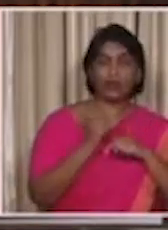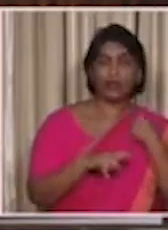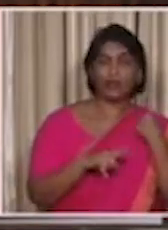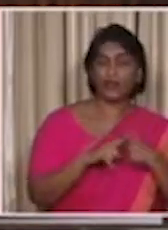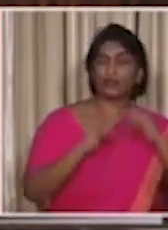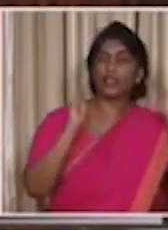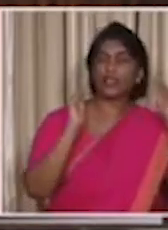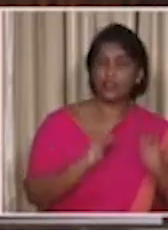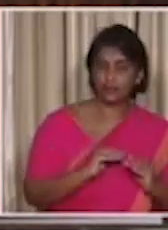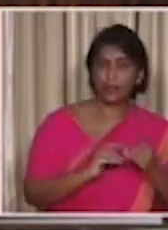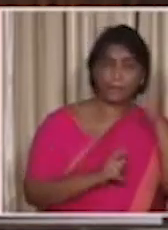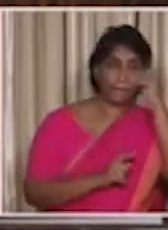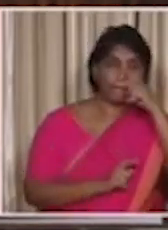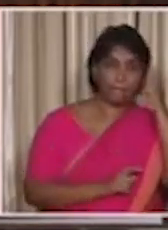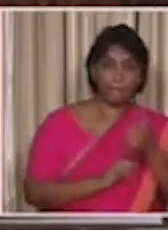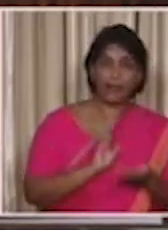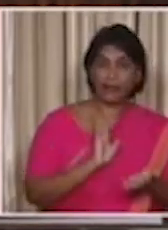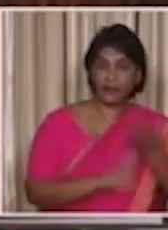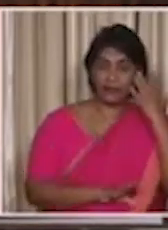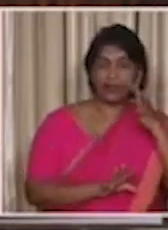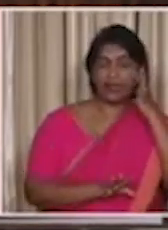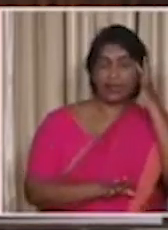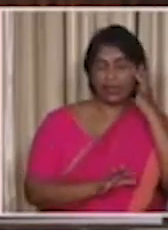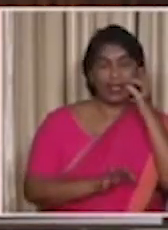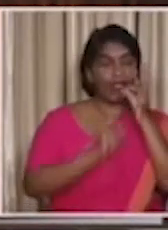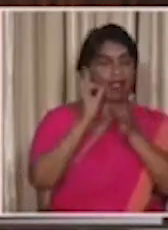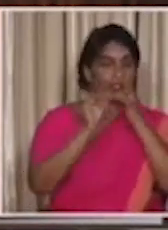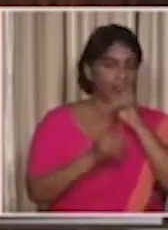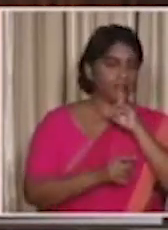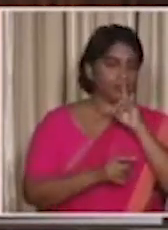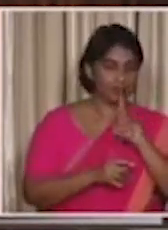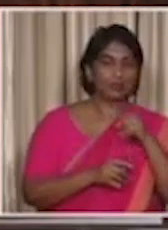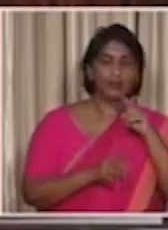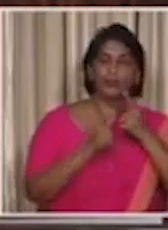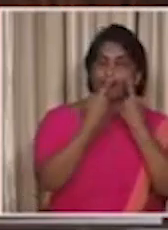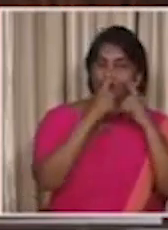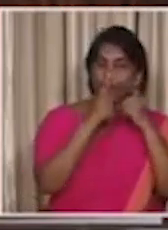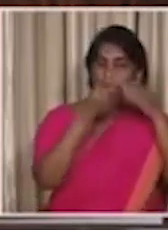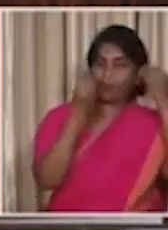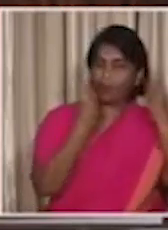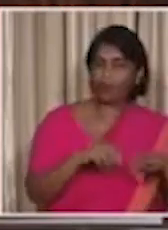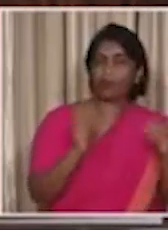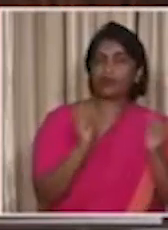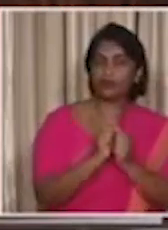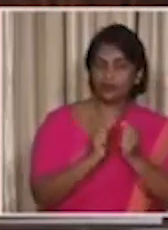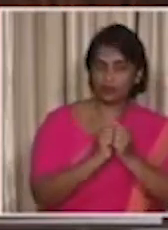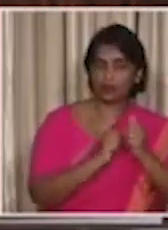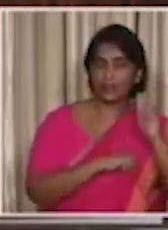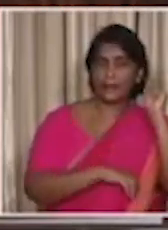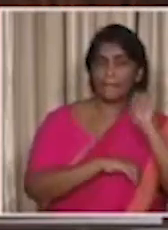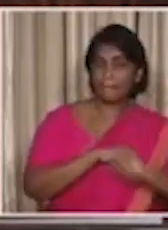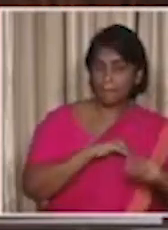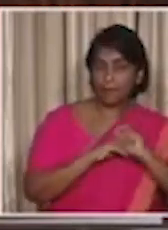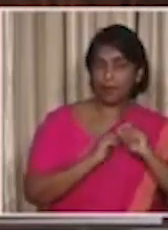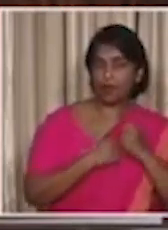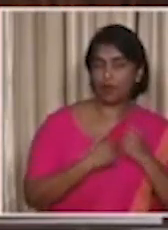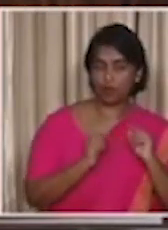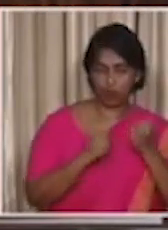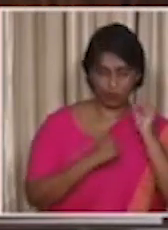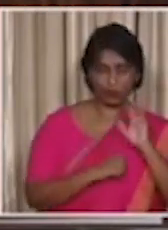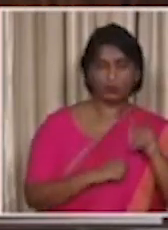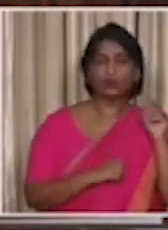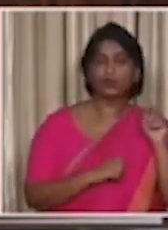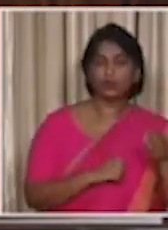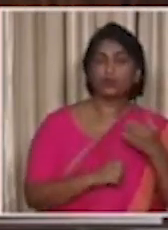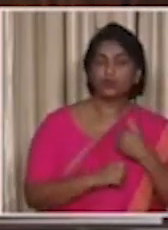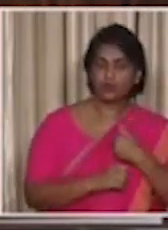කරනවා පඩි වැඩි කරනවා ආදී සුරංගනා කතා කියනවා විවිධ කඩාකප්පල්කාරී ක්‍රියා සංවිධානය කරන්න උත්සාහ